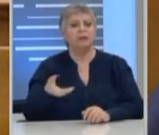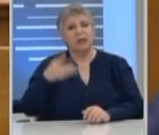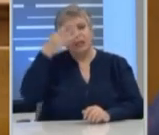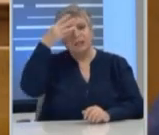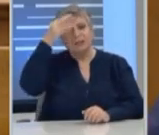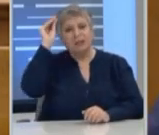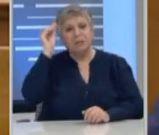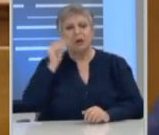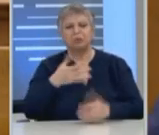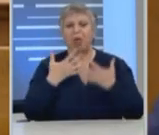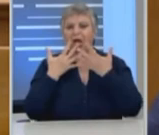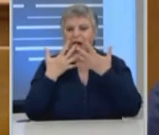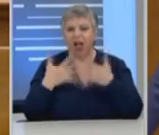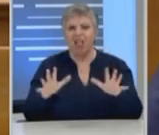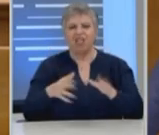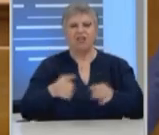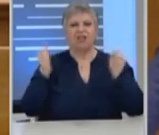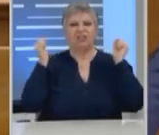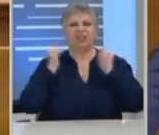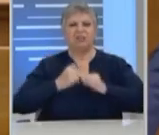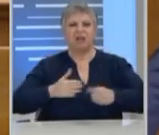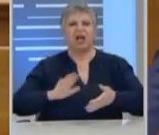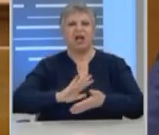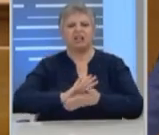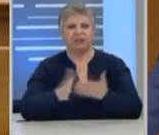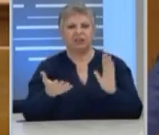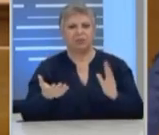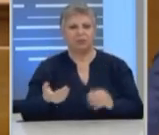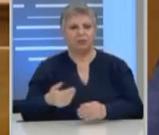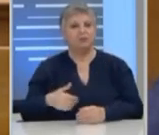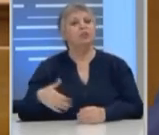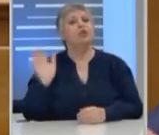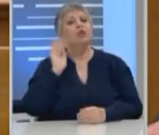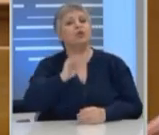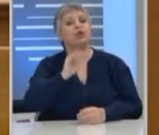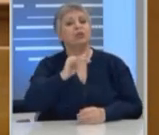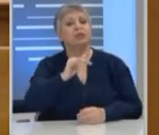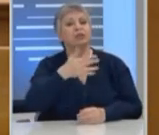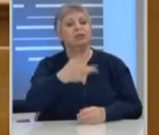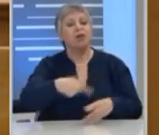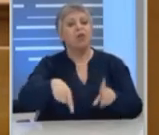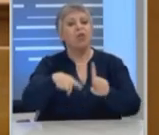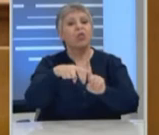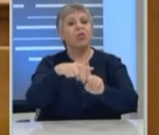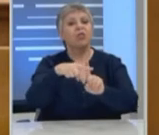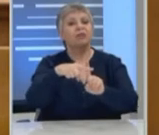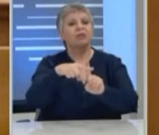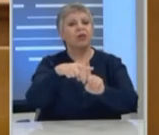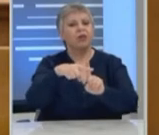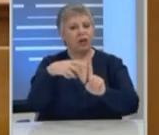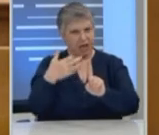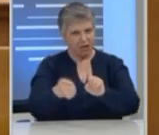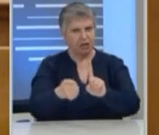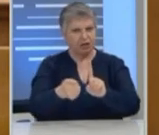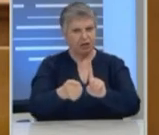συνέχεια. Θετική πρόταση έχει, να τον ρωτήσετε. Κανείς δεν θα θυμάται να σας πει, κύριε Μητσοτάκη.